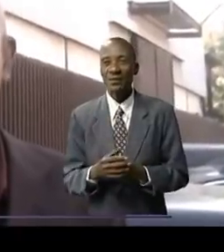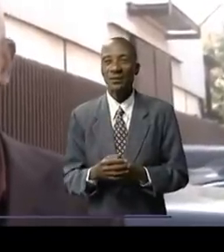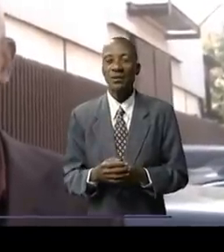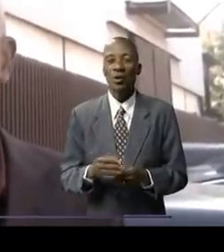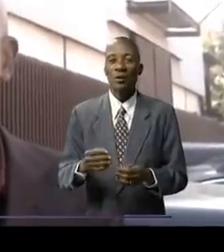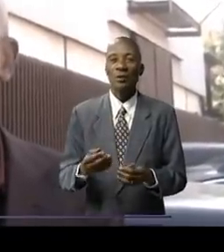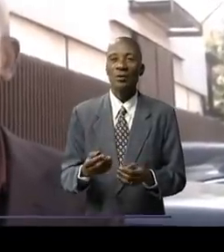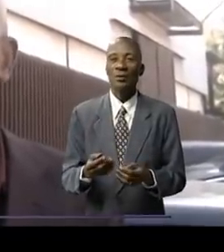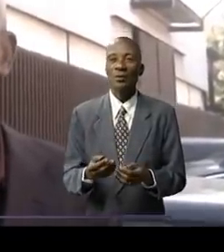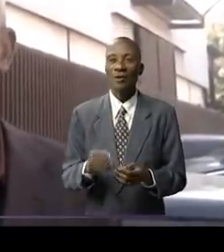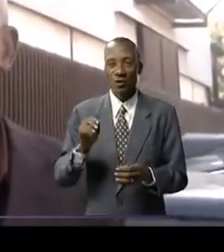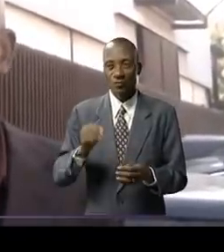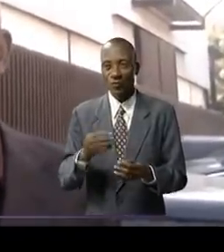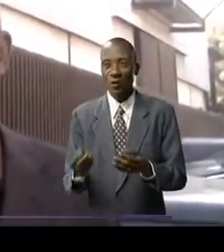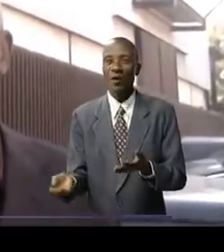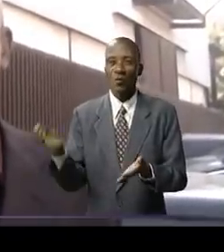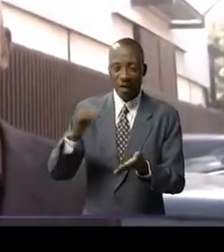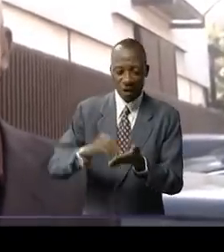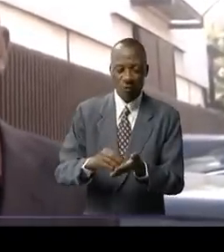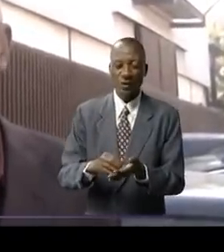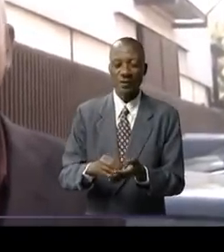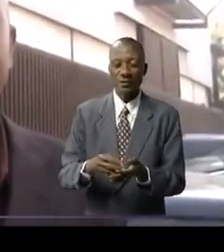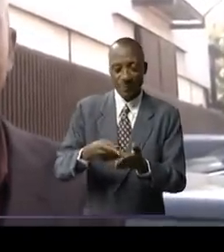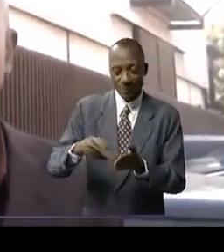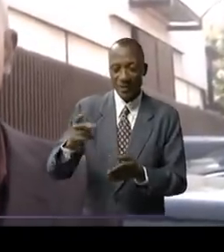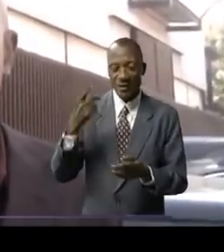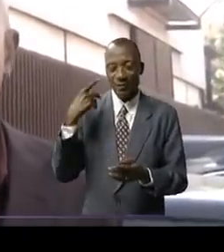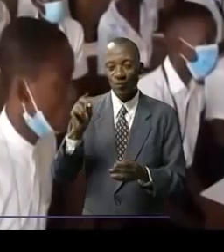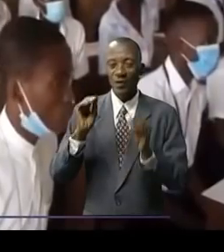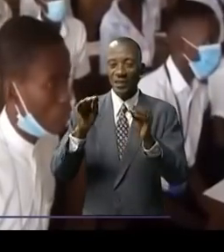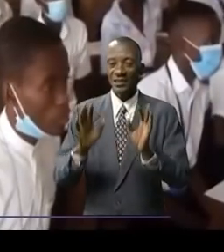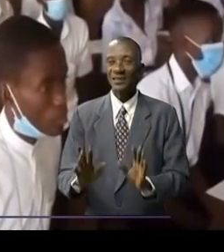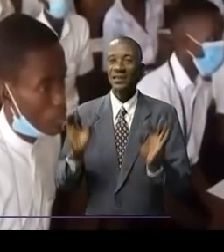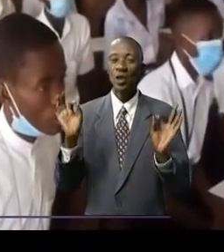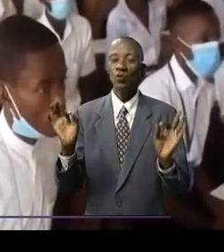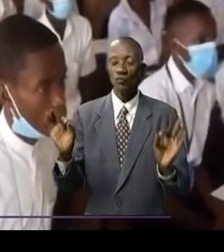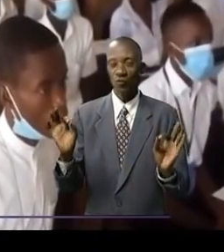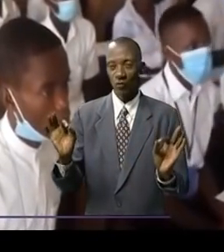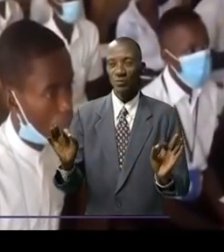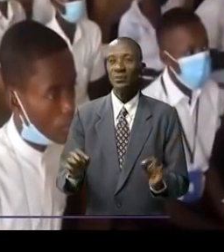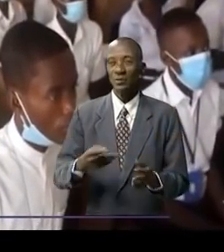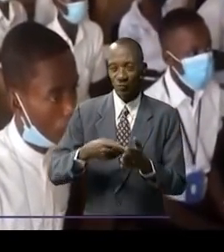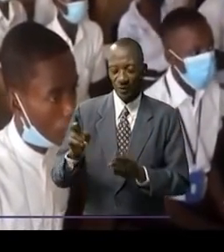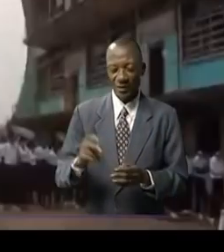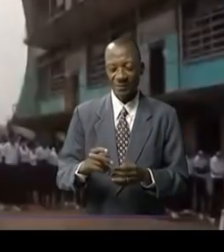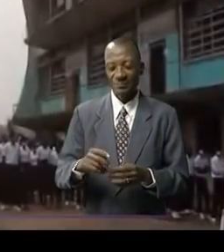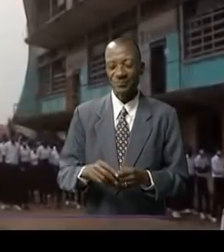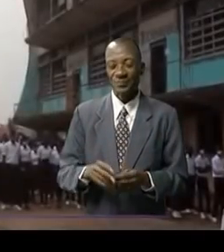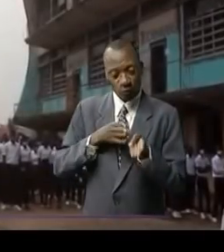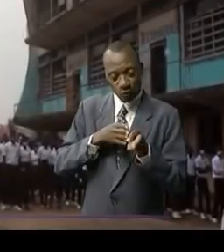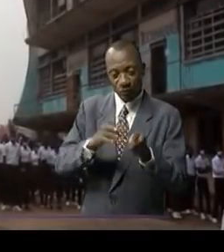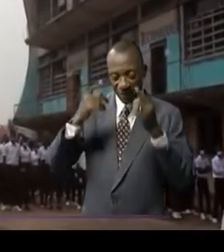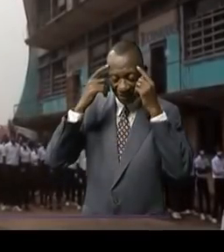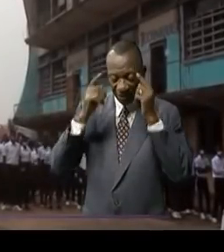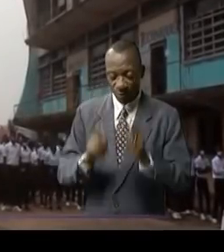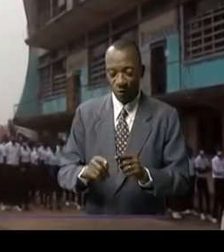80 000 enseignants qui sont indignes, ne sont pas bons pour payer jusqu'à ce jour. De ces accords de Mboudi s'ajoute celui de Bibois.